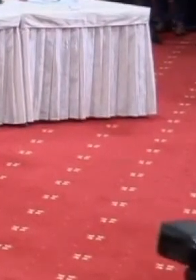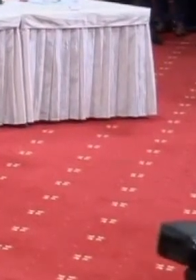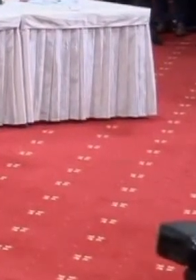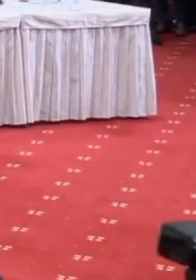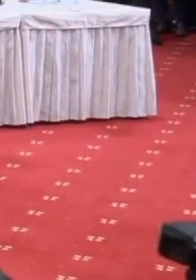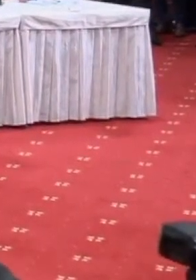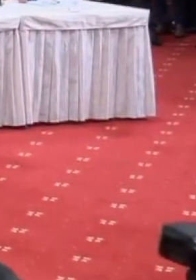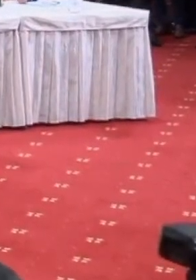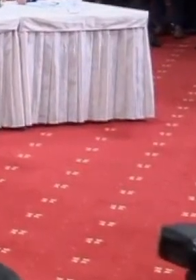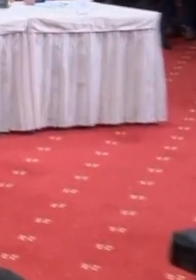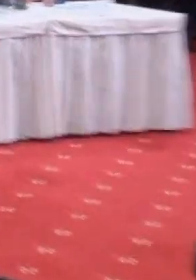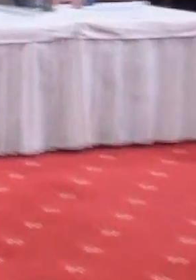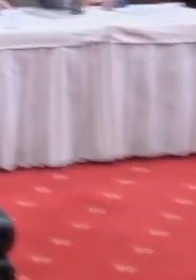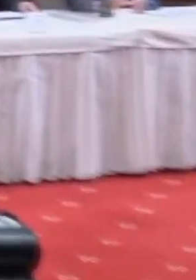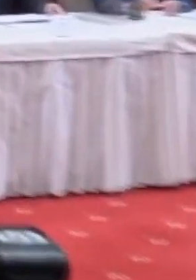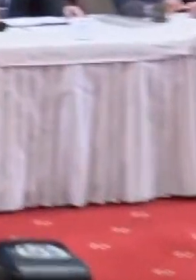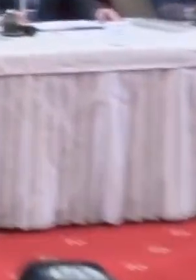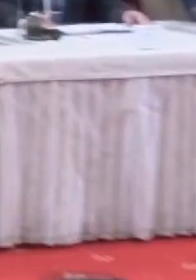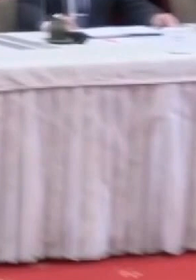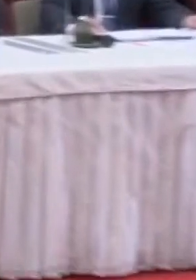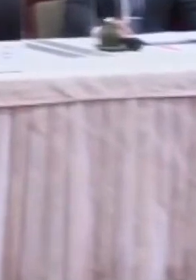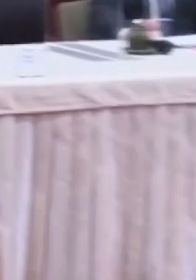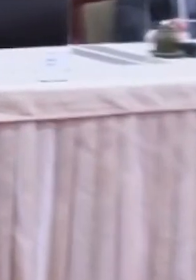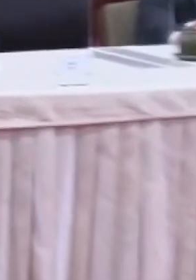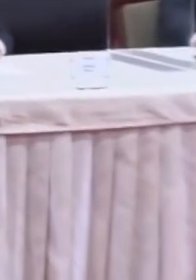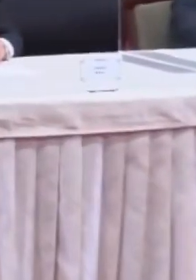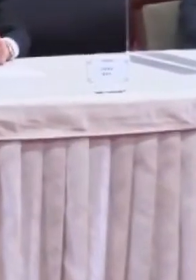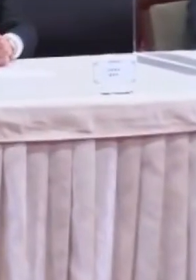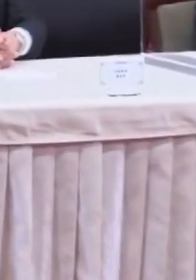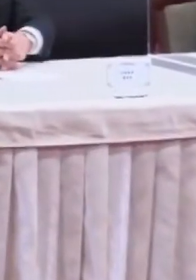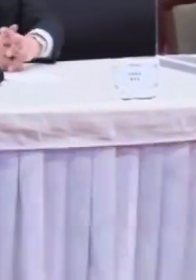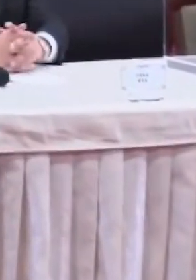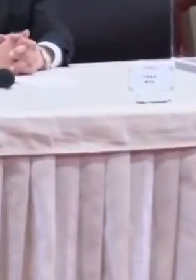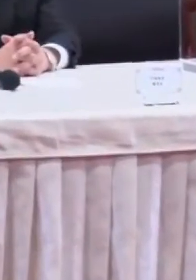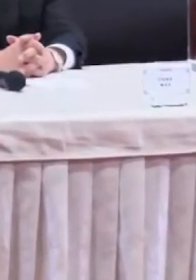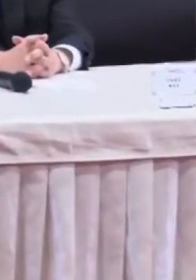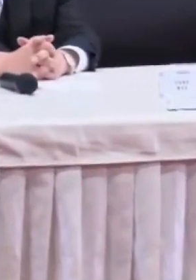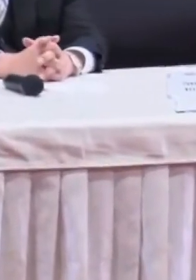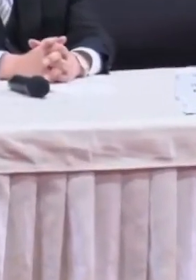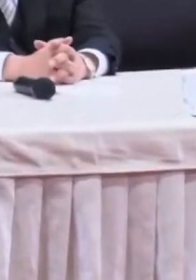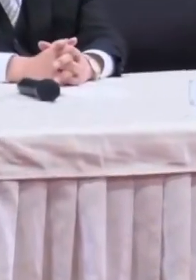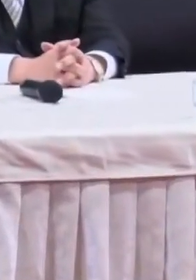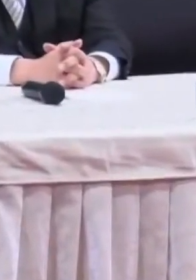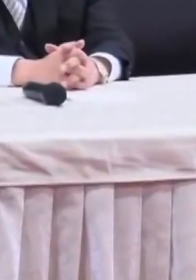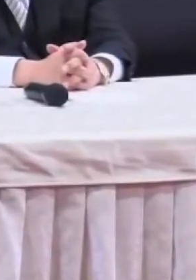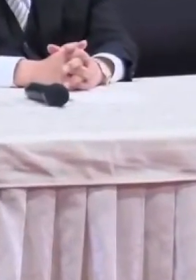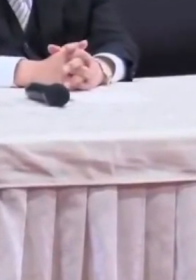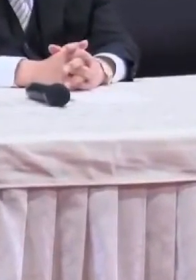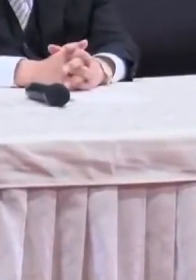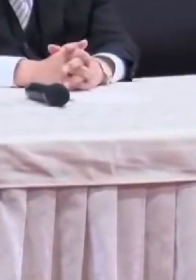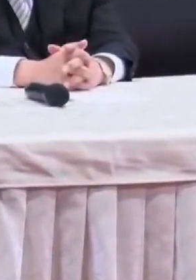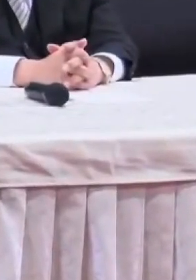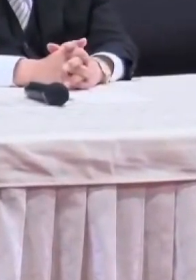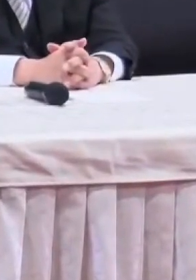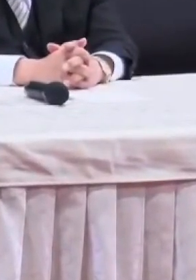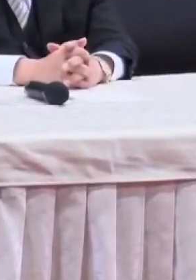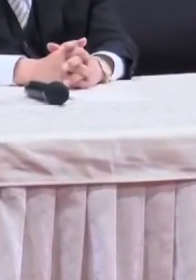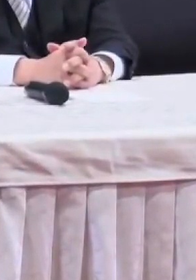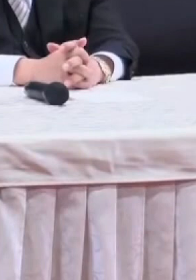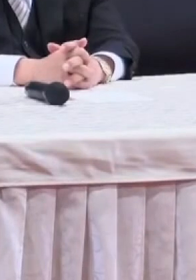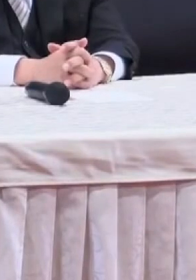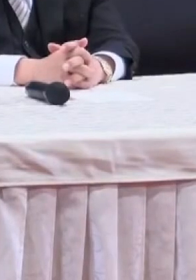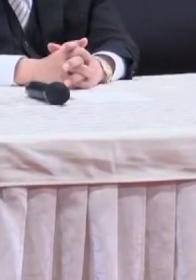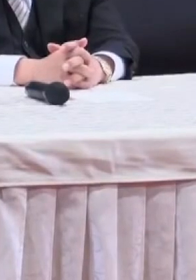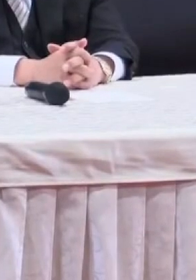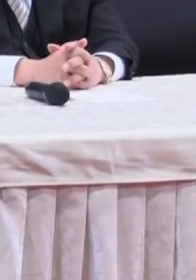院长是不是会继续留任？还有以及怎么看说，不管是党内或者是在野党，都有提到一些部分官员都应该要下